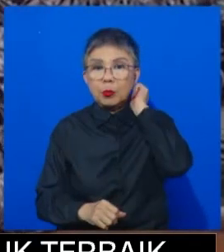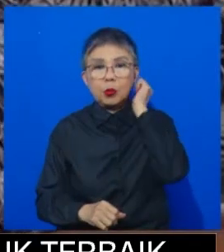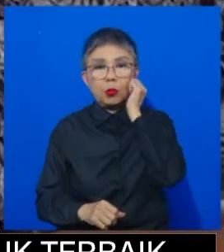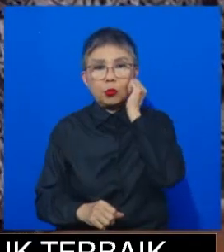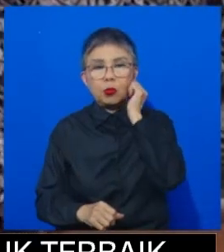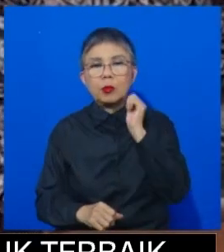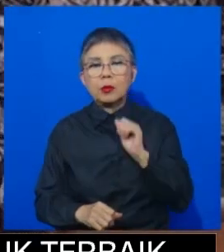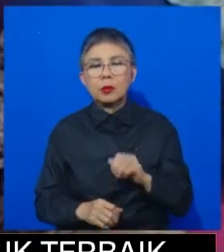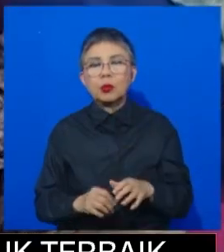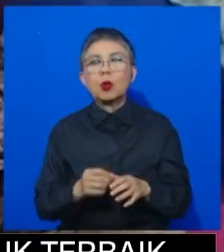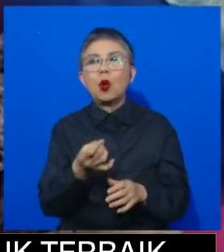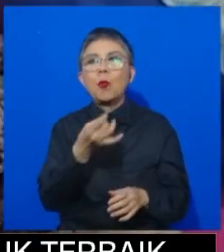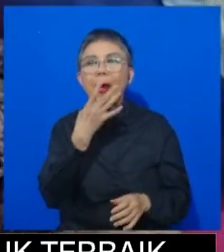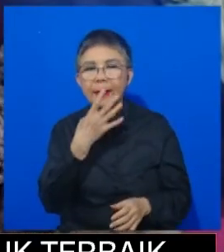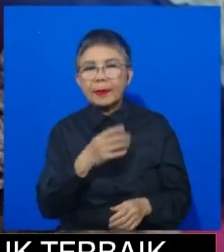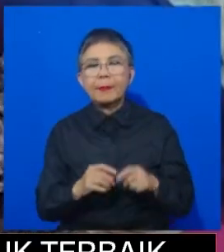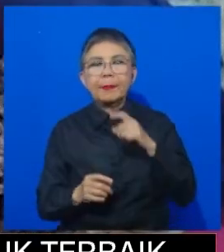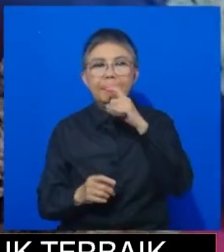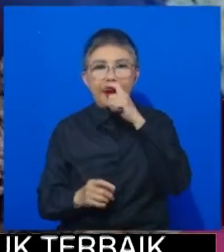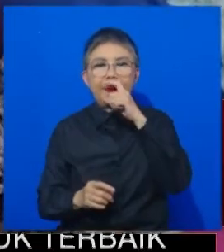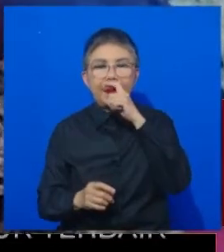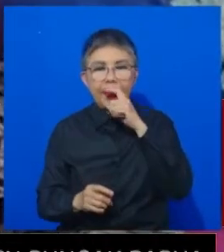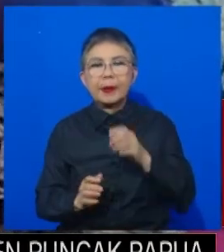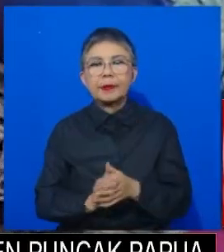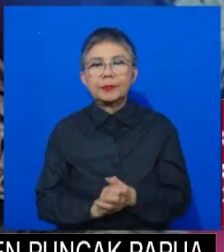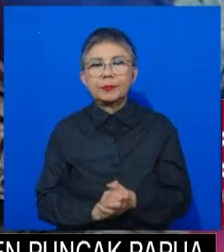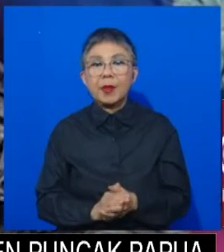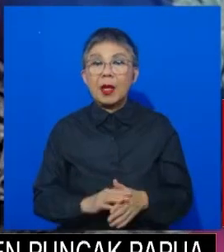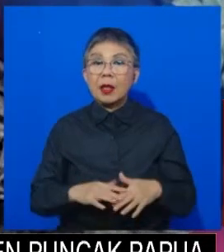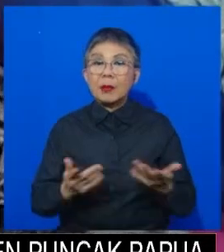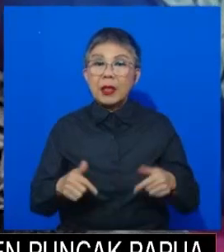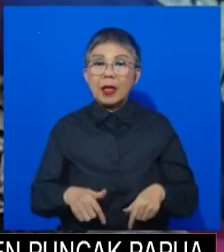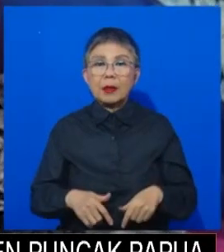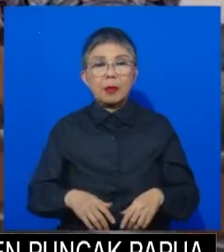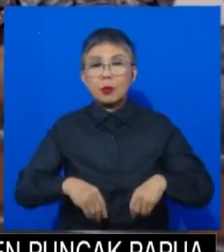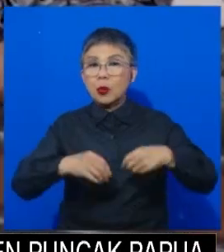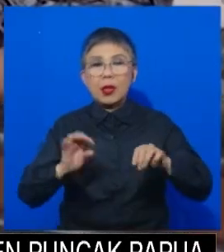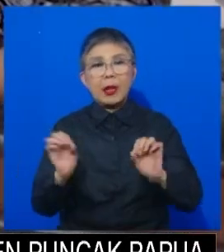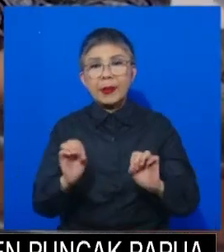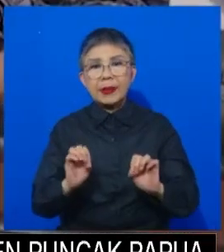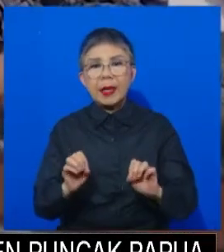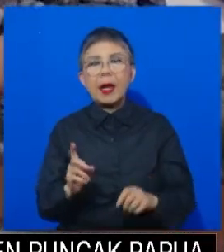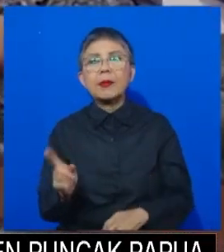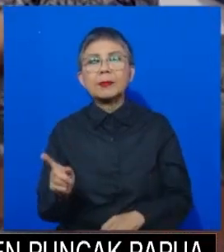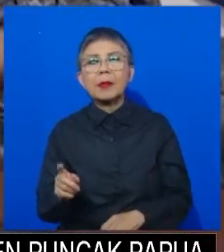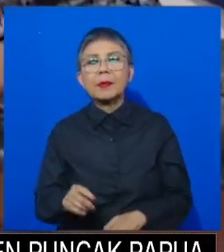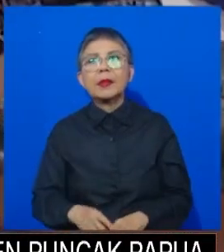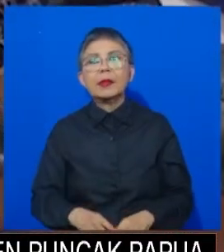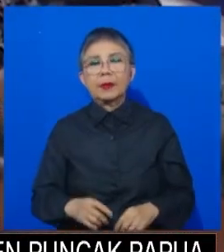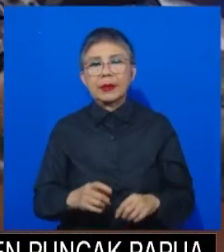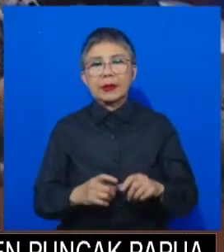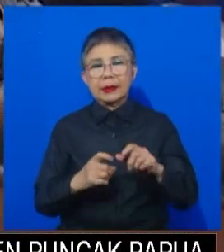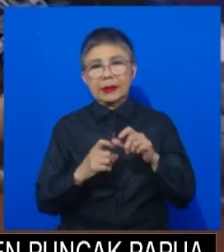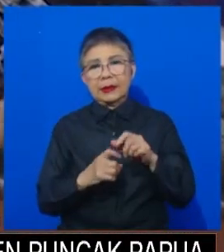kebutuhan dan pengobatan ayahnya. Namun kini, ia tidak bisa lagi berjualan peye karena Cynthia